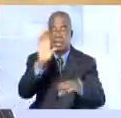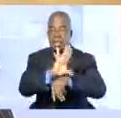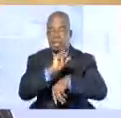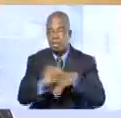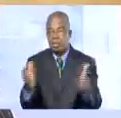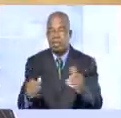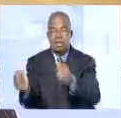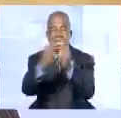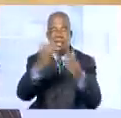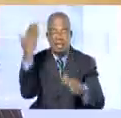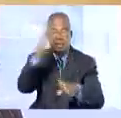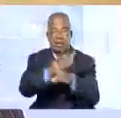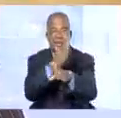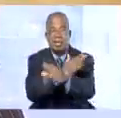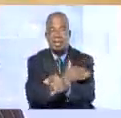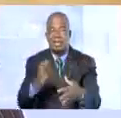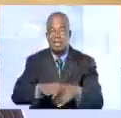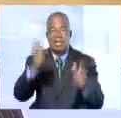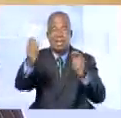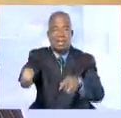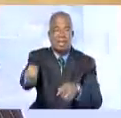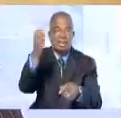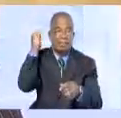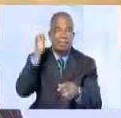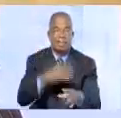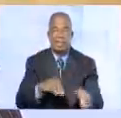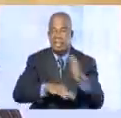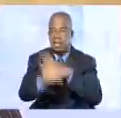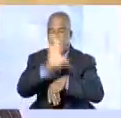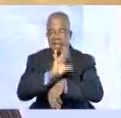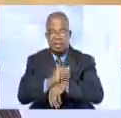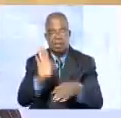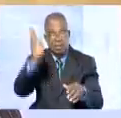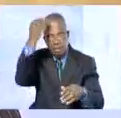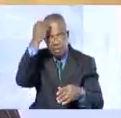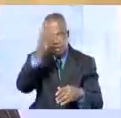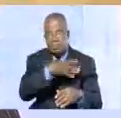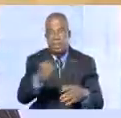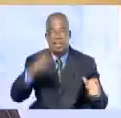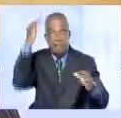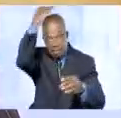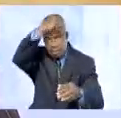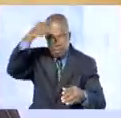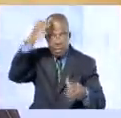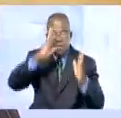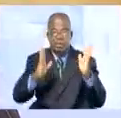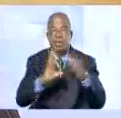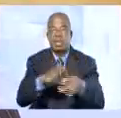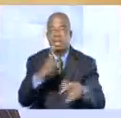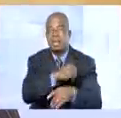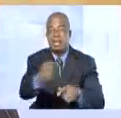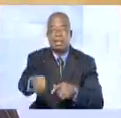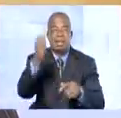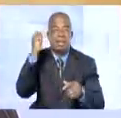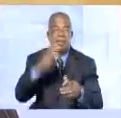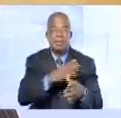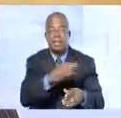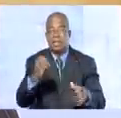pour le développement de la pêche en Côte d'Ivoire. Le ministre marocain de la pêche et de l'agriculture et le ministre ivoirien des